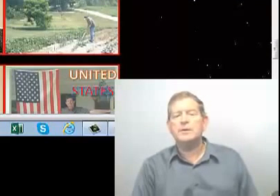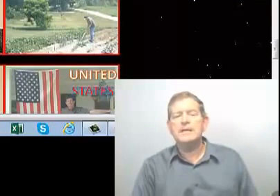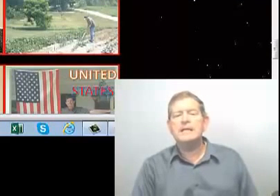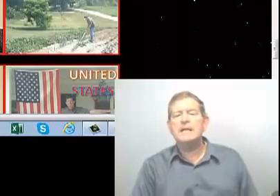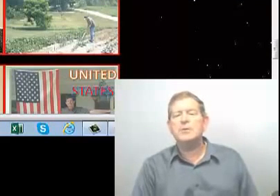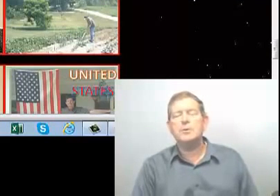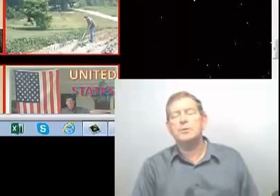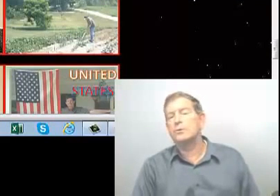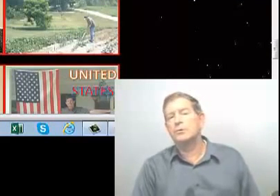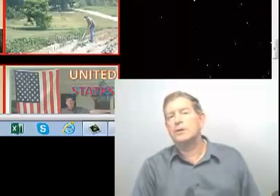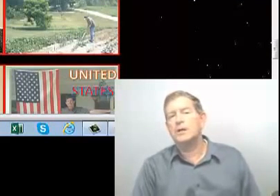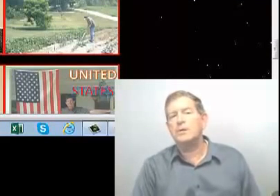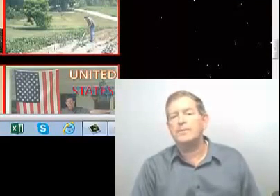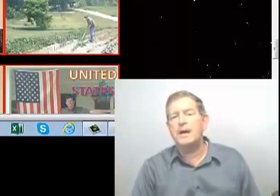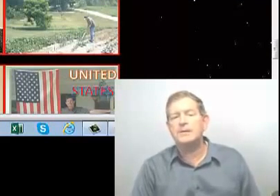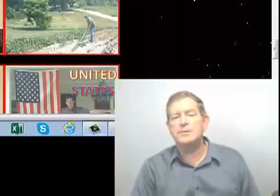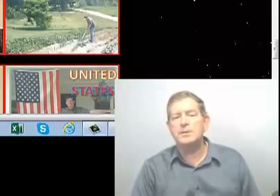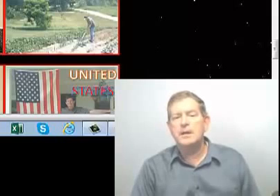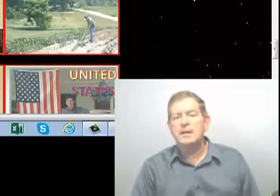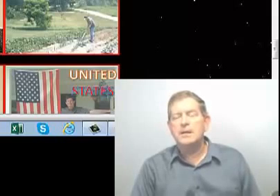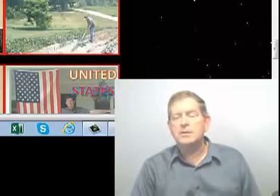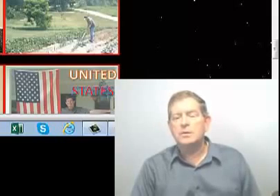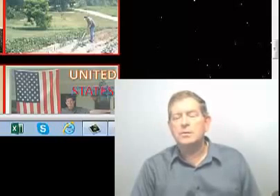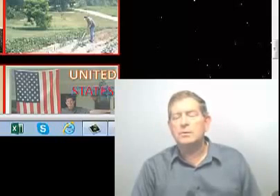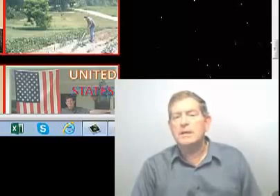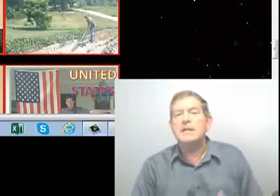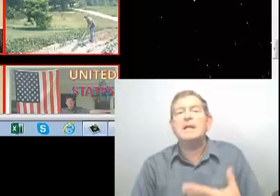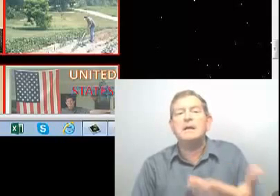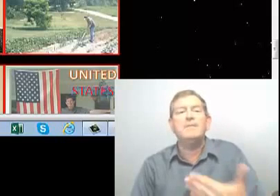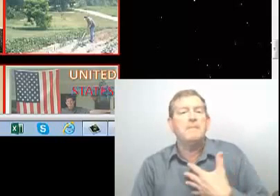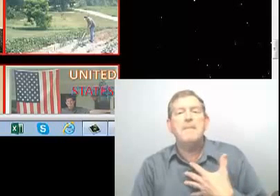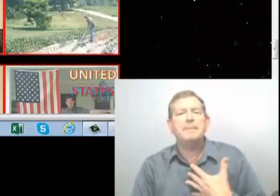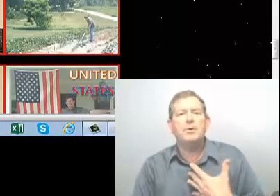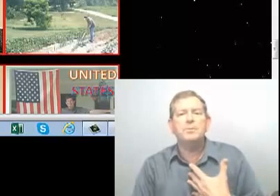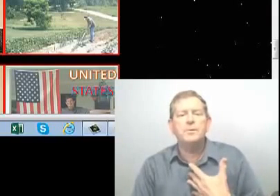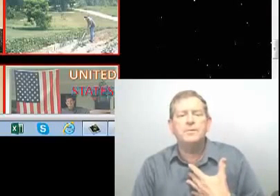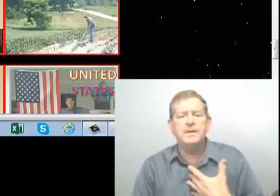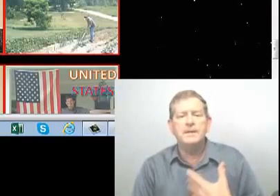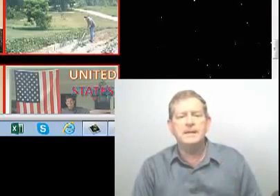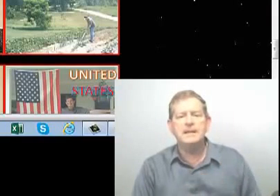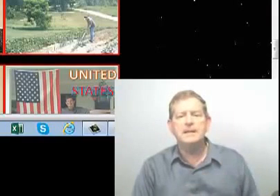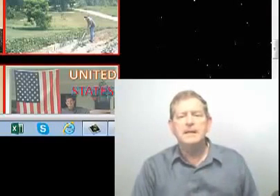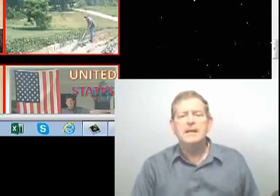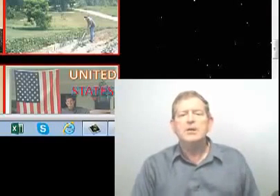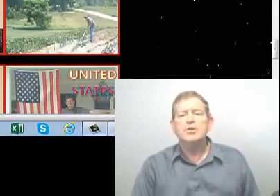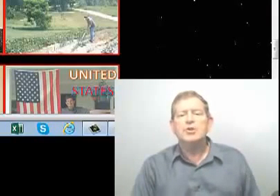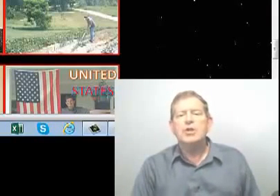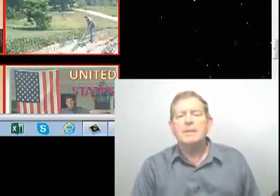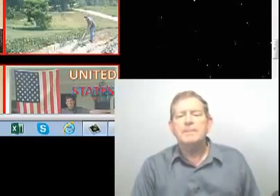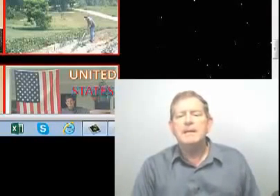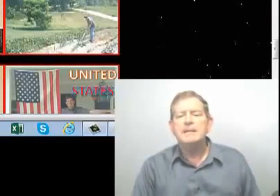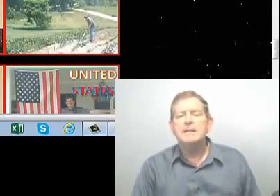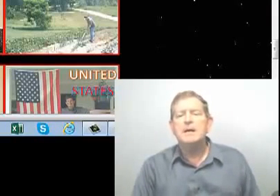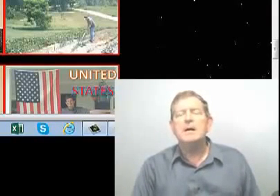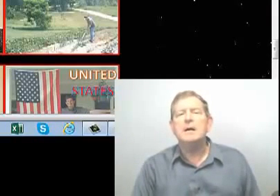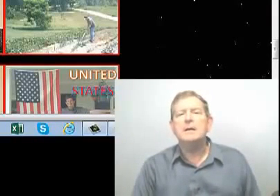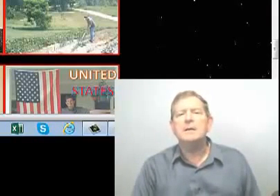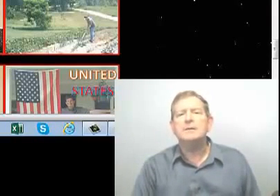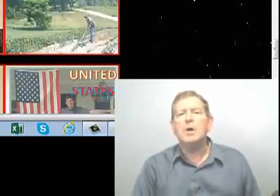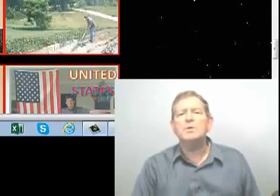vous entendez quelques phrases qui décrivent ma propre vie. Hein?